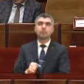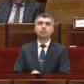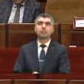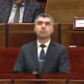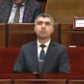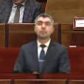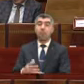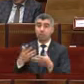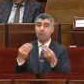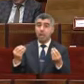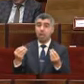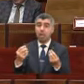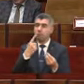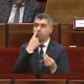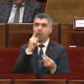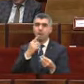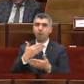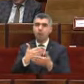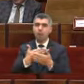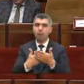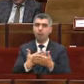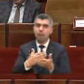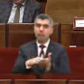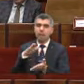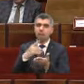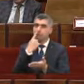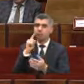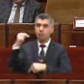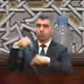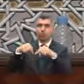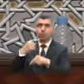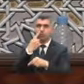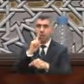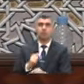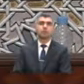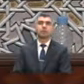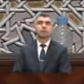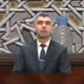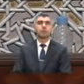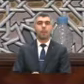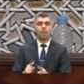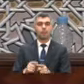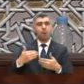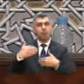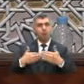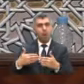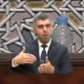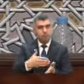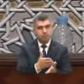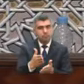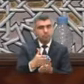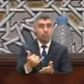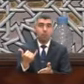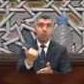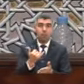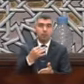مستثمرين كثر كينفروا غير بسبب هذا التعقيد ديال المساطر الاداريه. ثم الولوجيات بالنسبه لذوي الاعاقه، هذه مطلوبه يجب